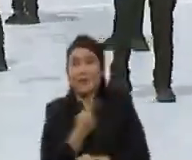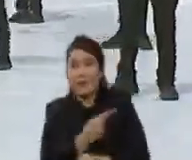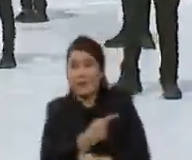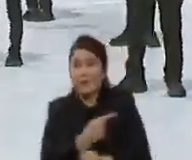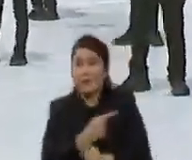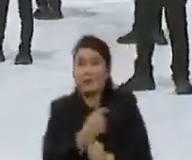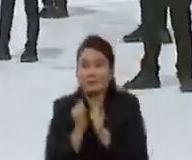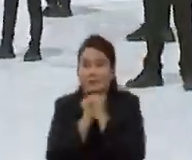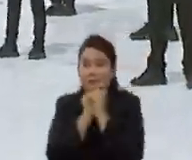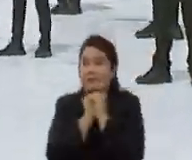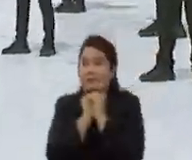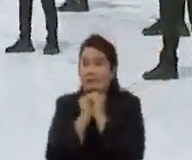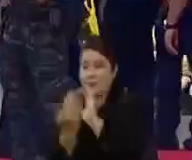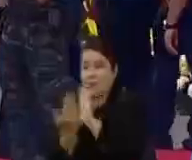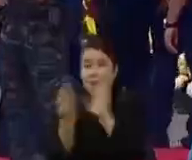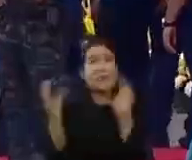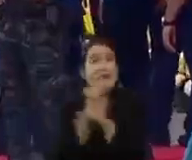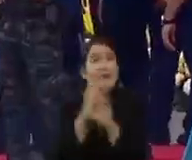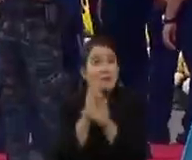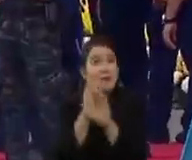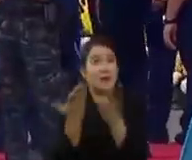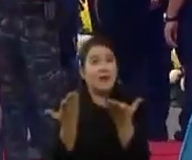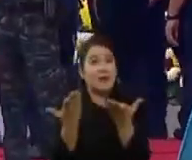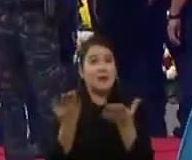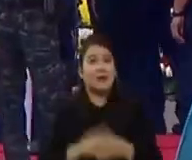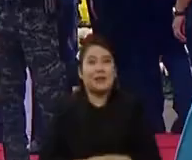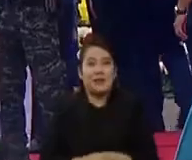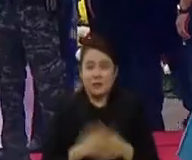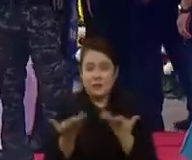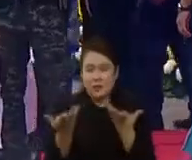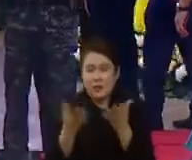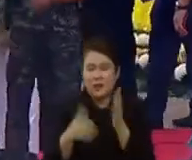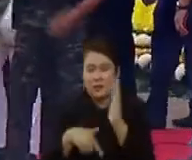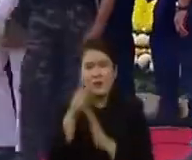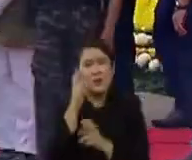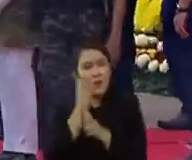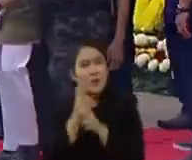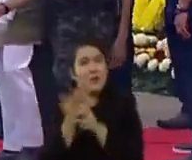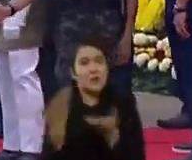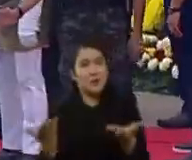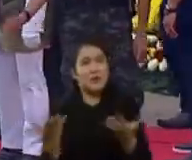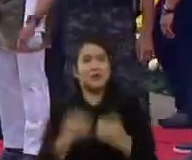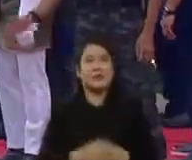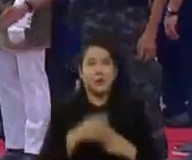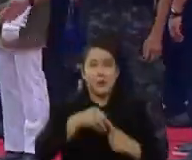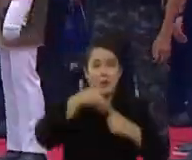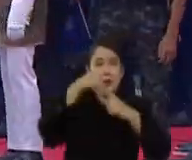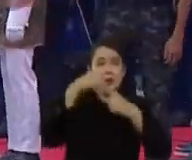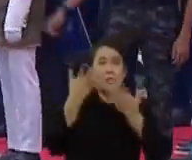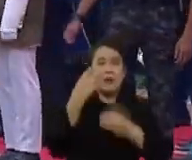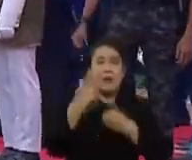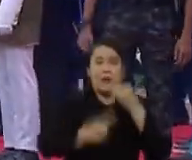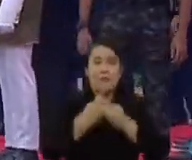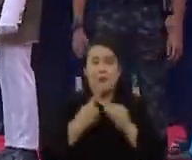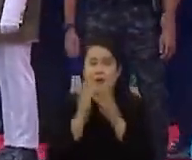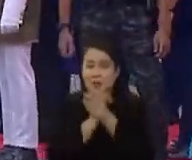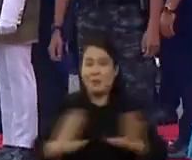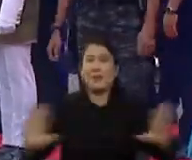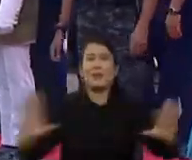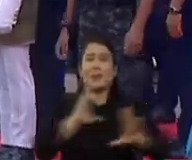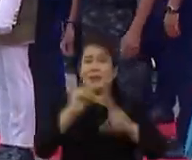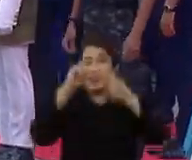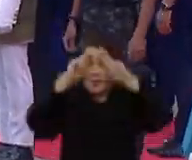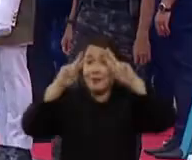mendepani cabaran yang mendatang yang lebih kompleks dalam apa sahaja lapangan, terutama berkaitan dengan keselamatan dan